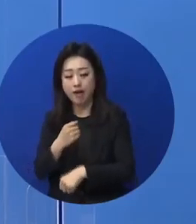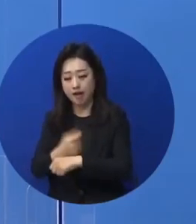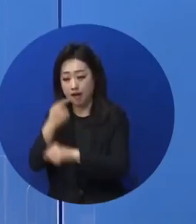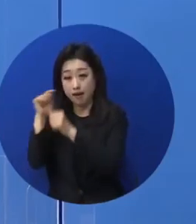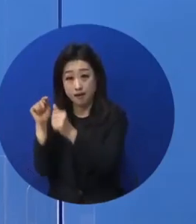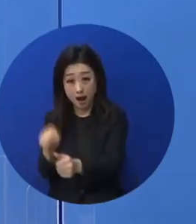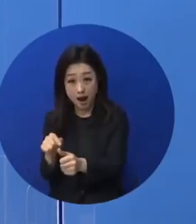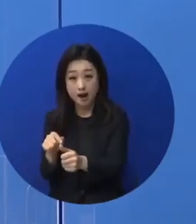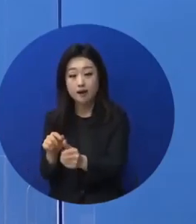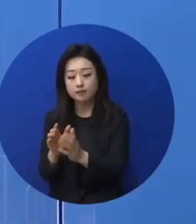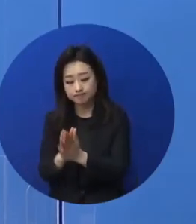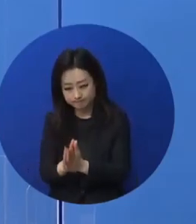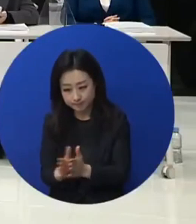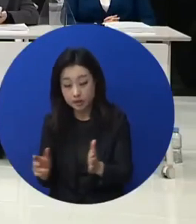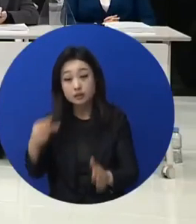작업이